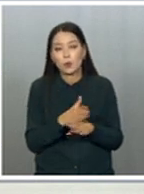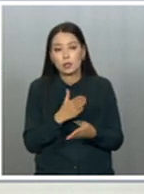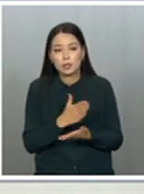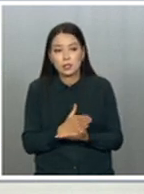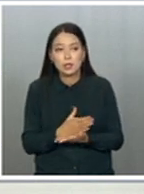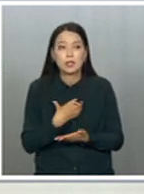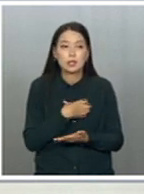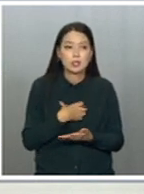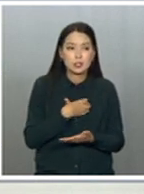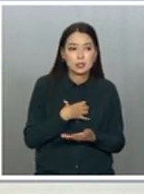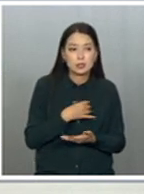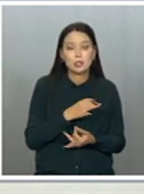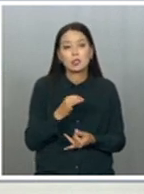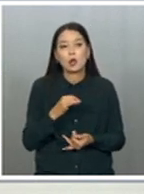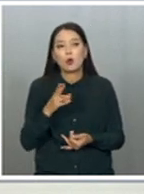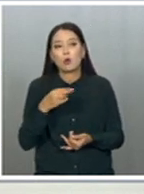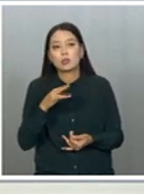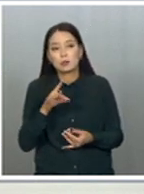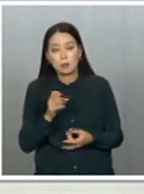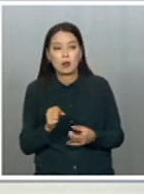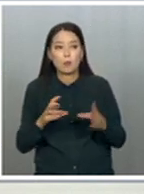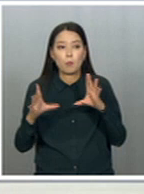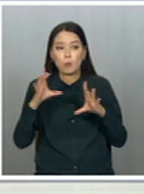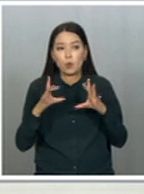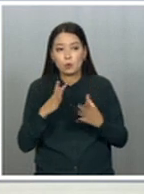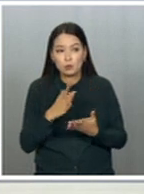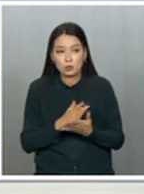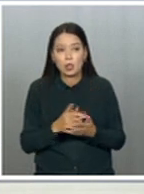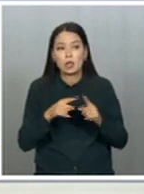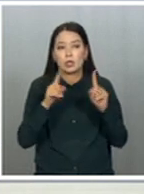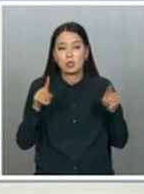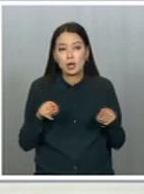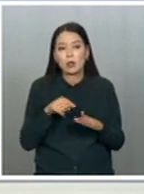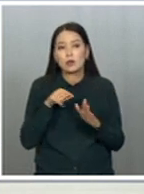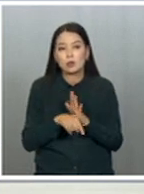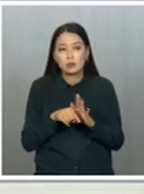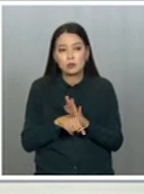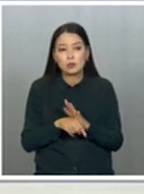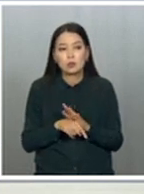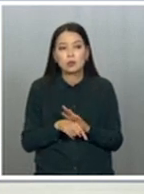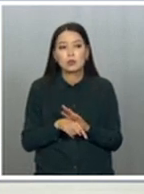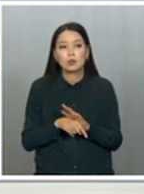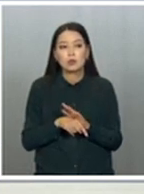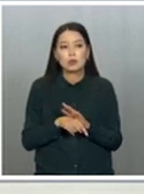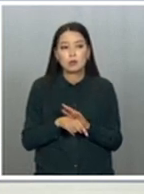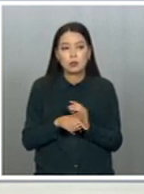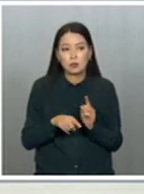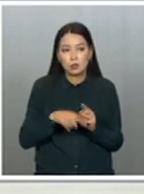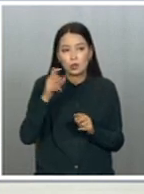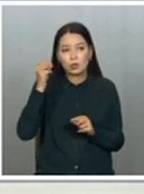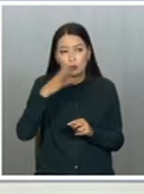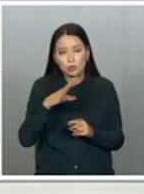Негізгі және қондырма дөңгелек. Картаның шеттерінде күндер және айлар